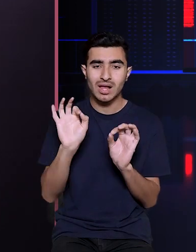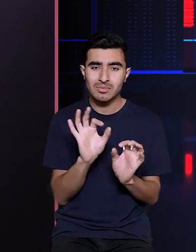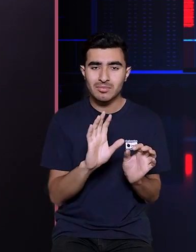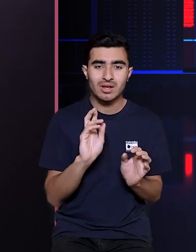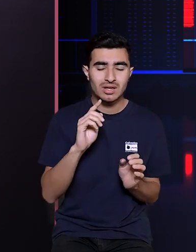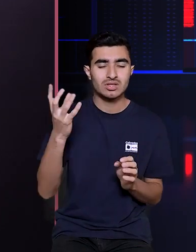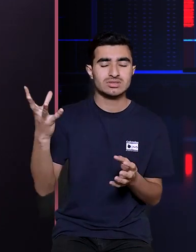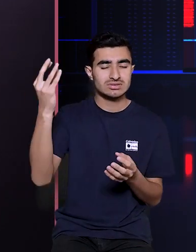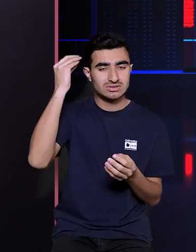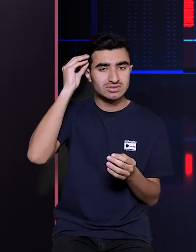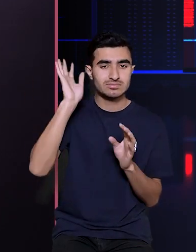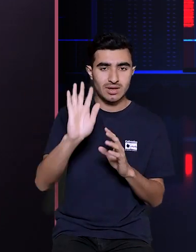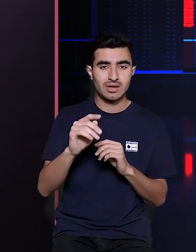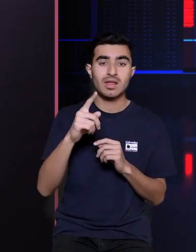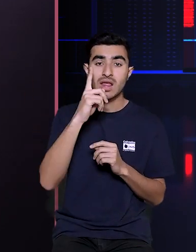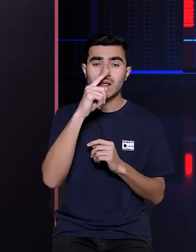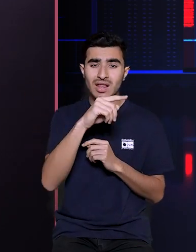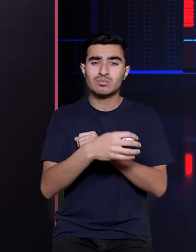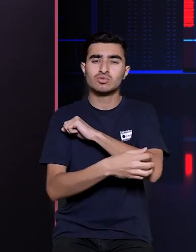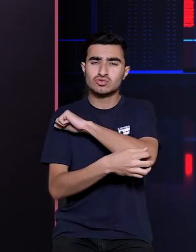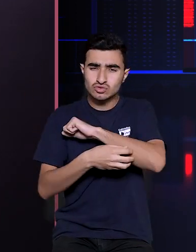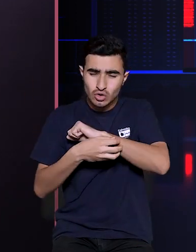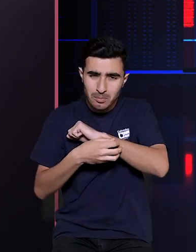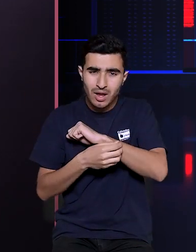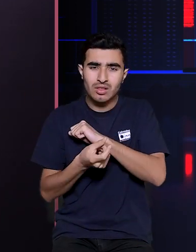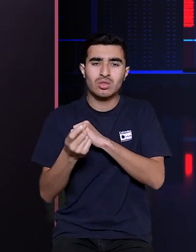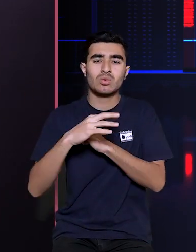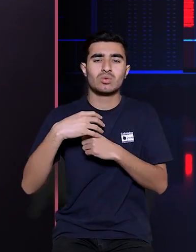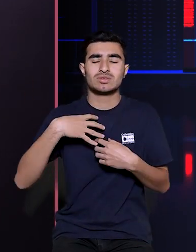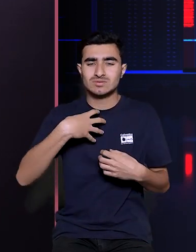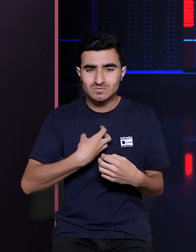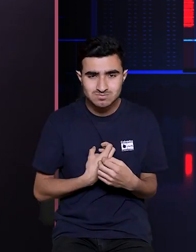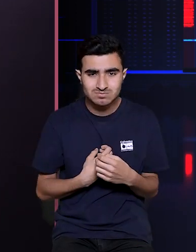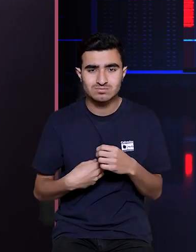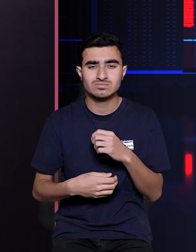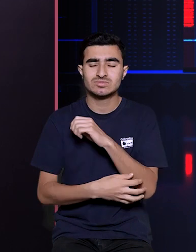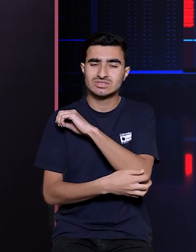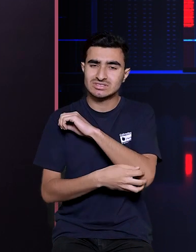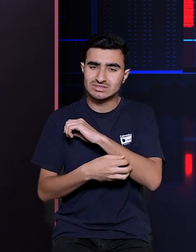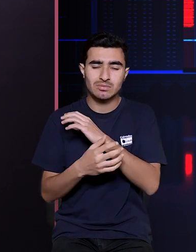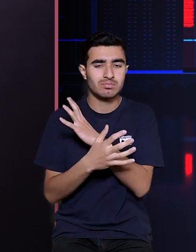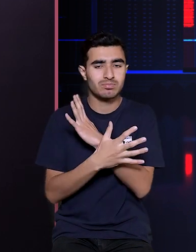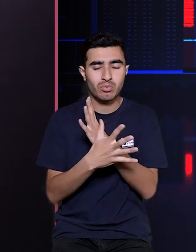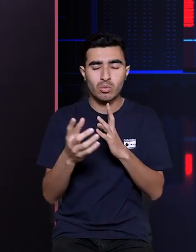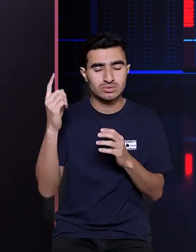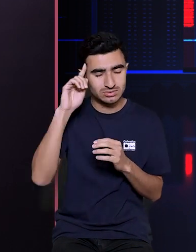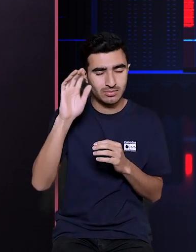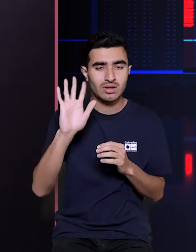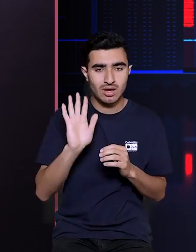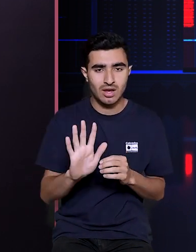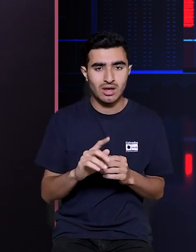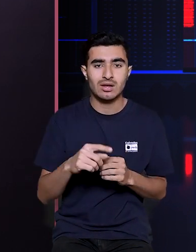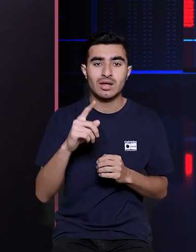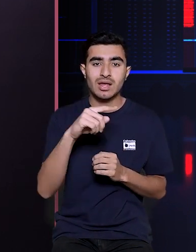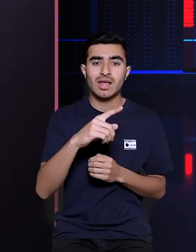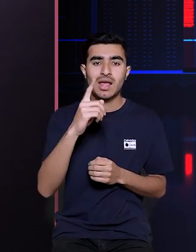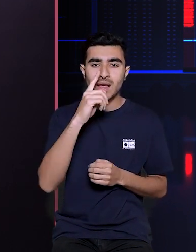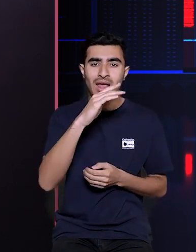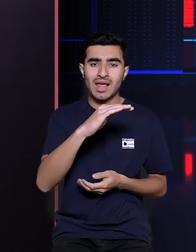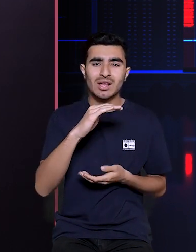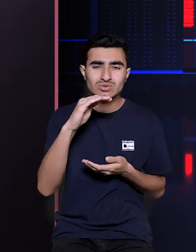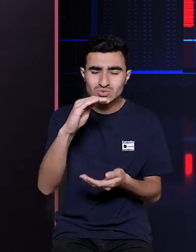नौरीन गुर्बत, महरूमियत को खूब समझती थी। नौरीन को इतना मासूम ना समझें, गुर्बत